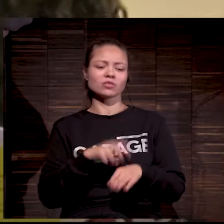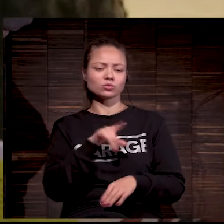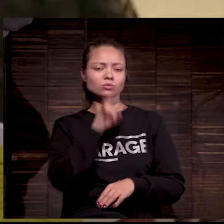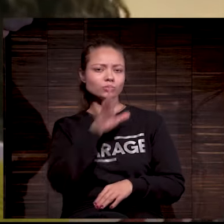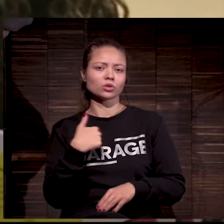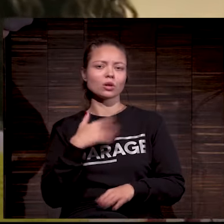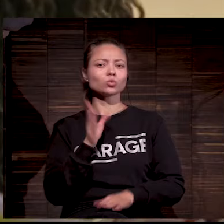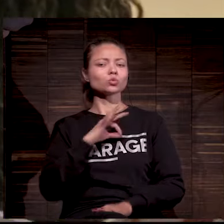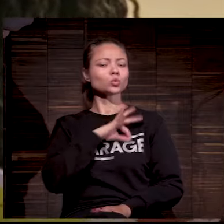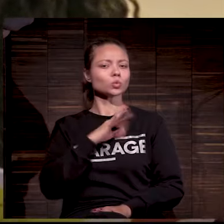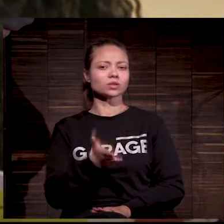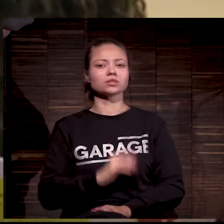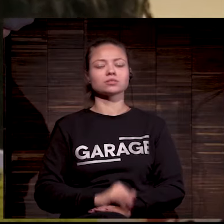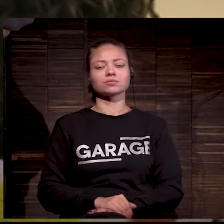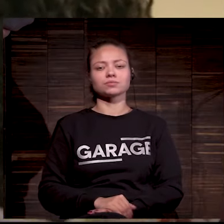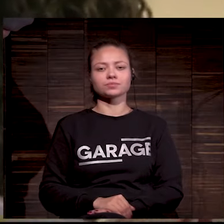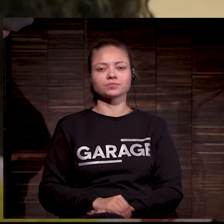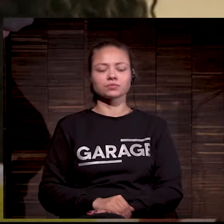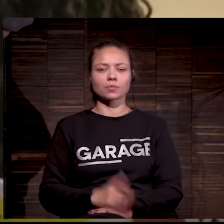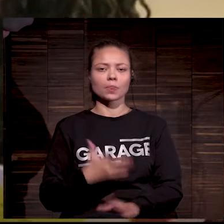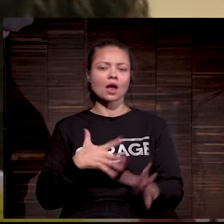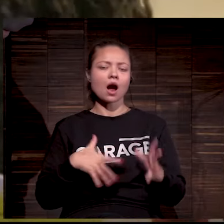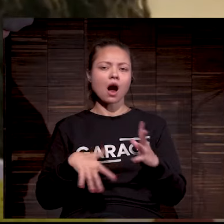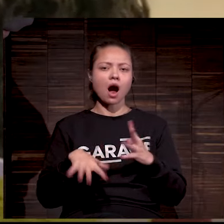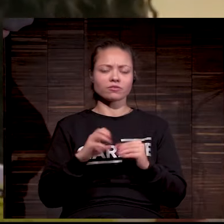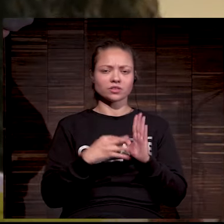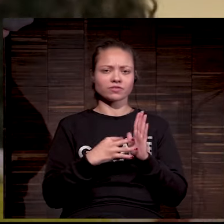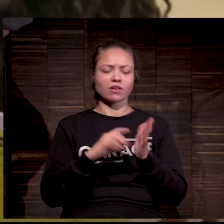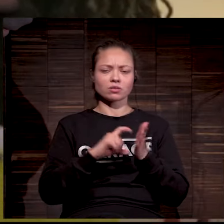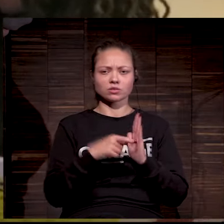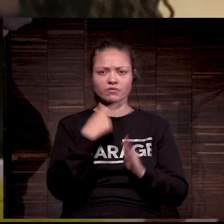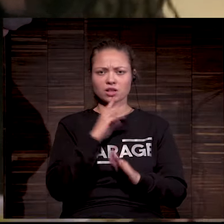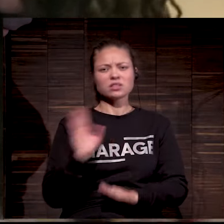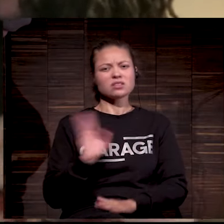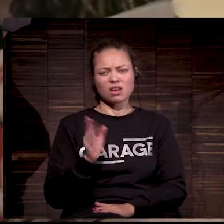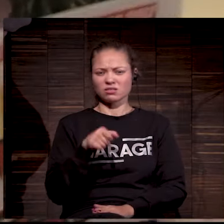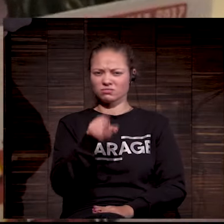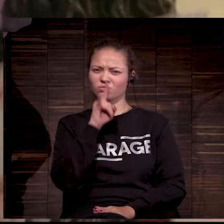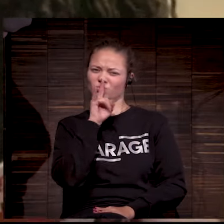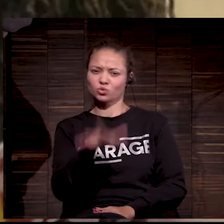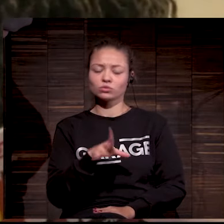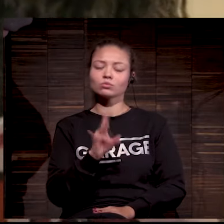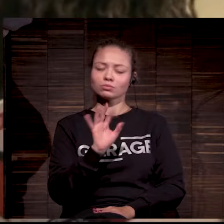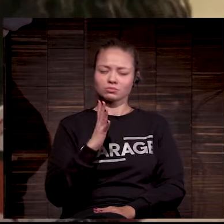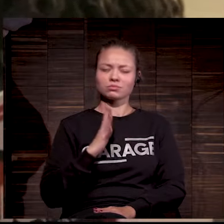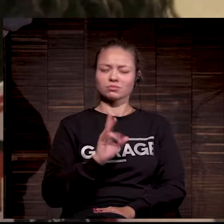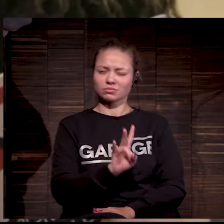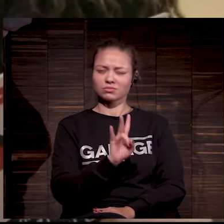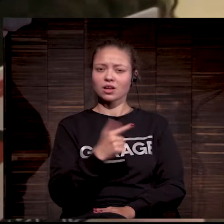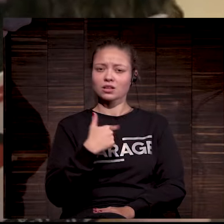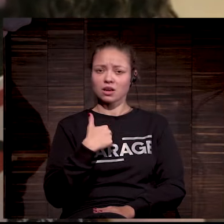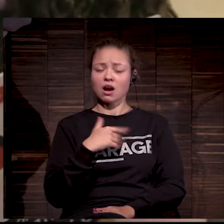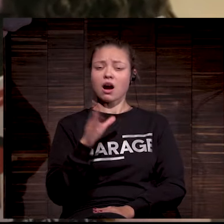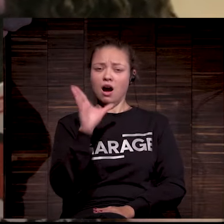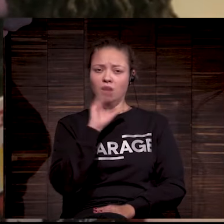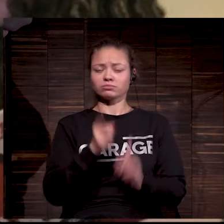юристом а все в 9 классе мне говорят нет не будешь но от погодите я стану юристом мы